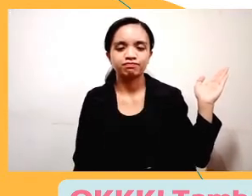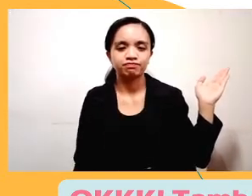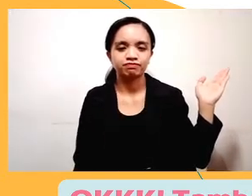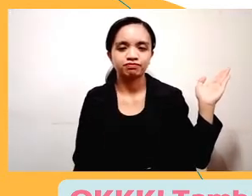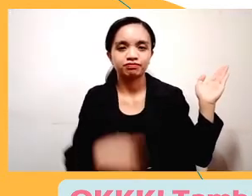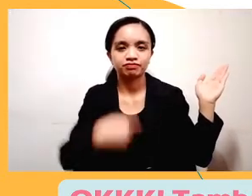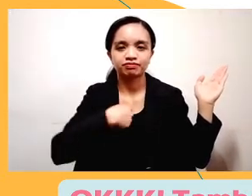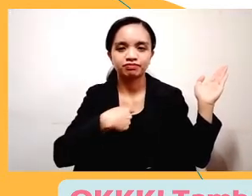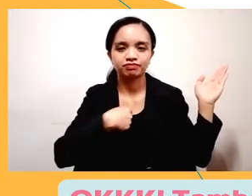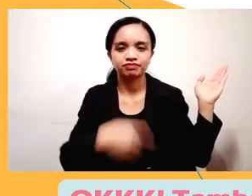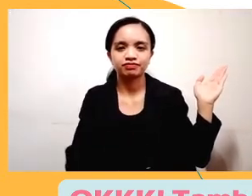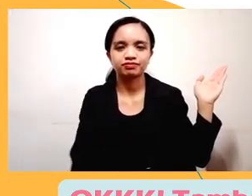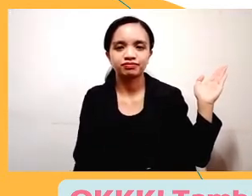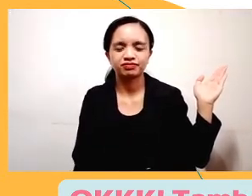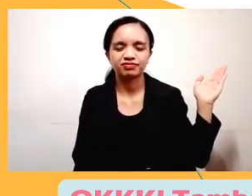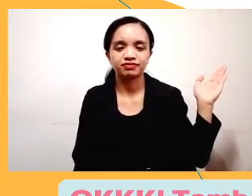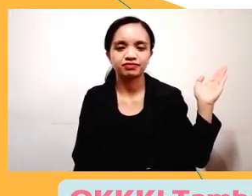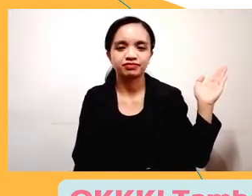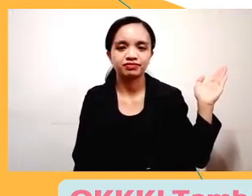Ako.